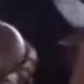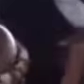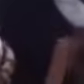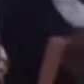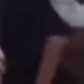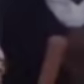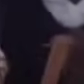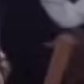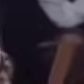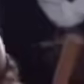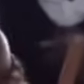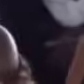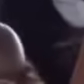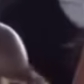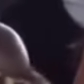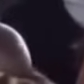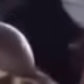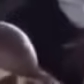Ngithokoze kakhulu